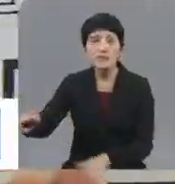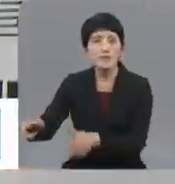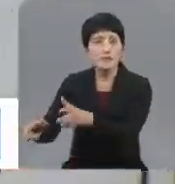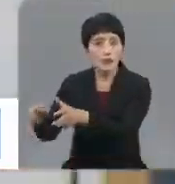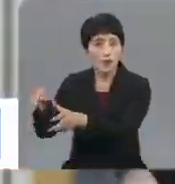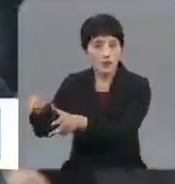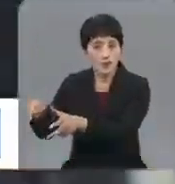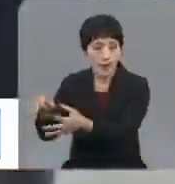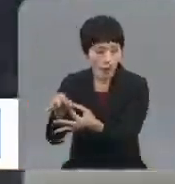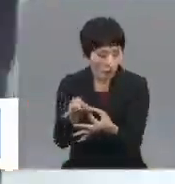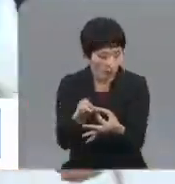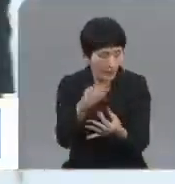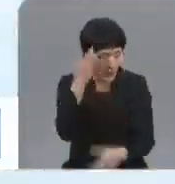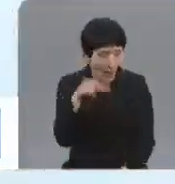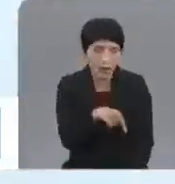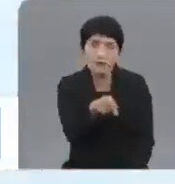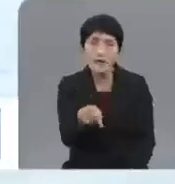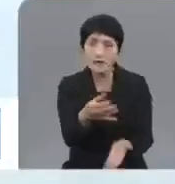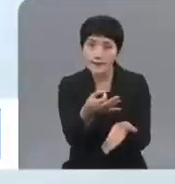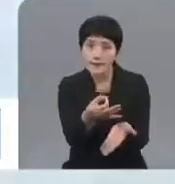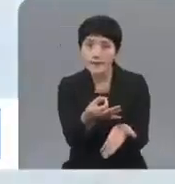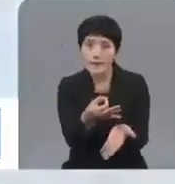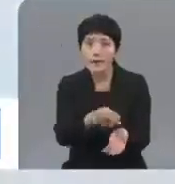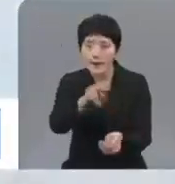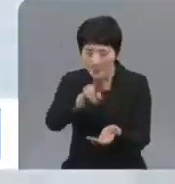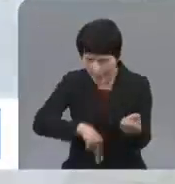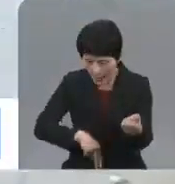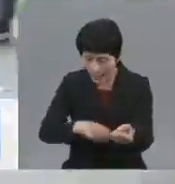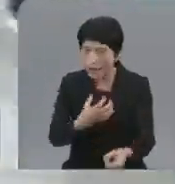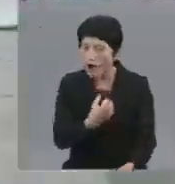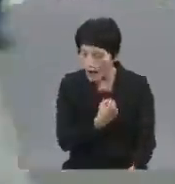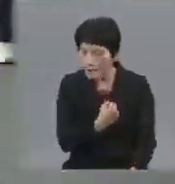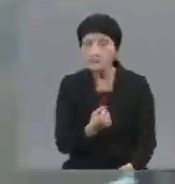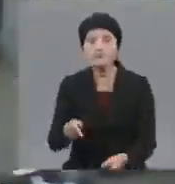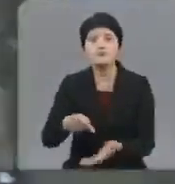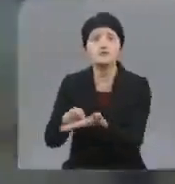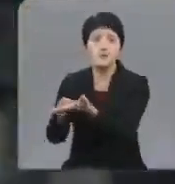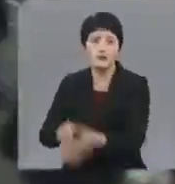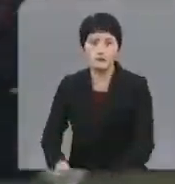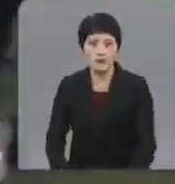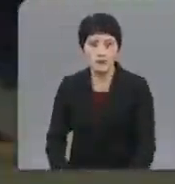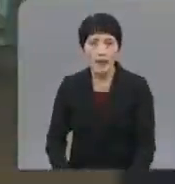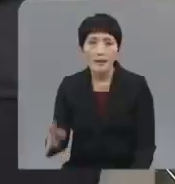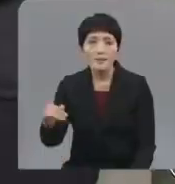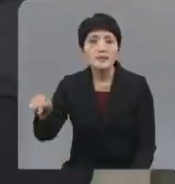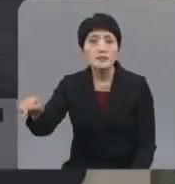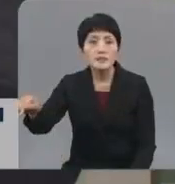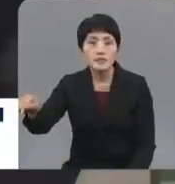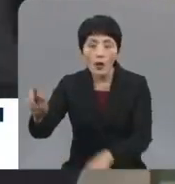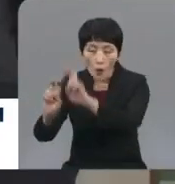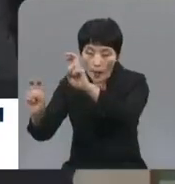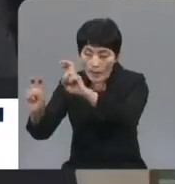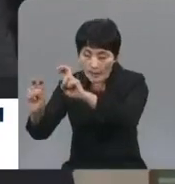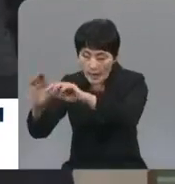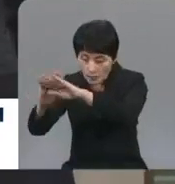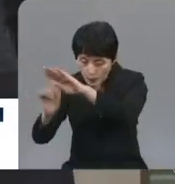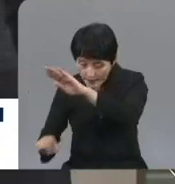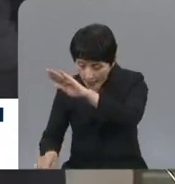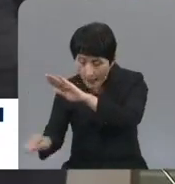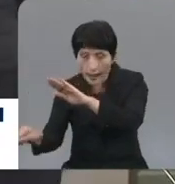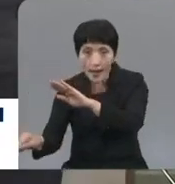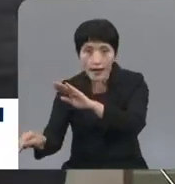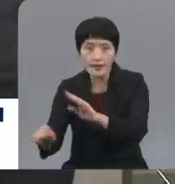компаний подали новый судебный иск они требуют выплаты их компенсации за счет активов компании Mitsubishi